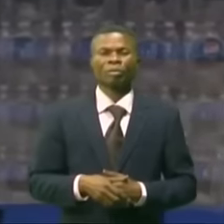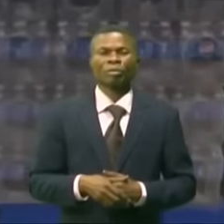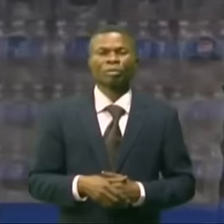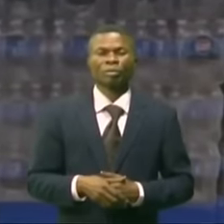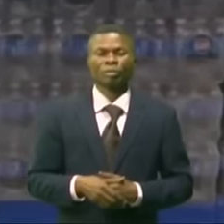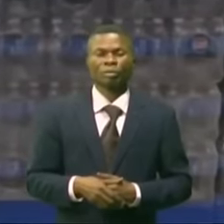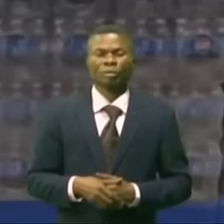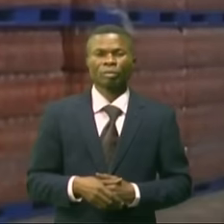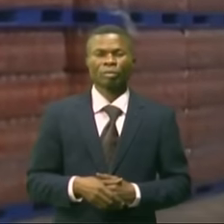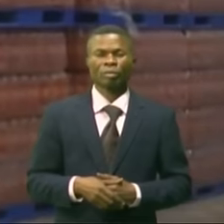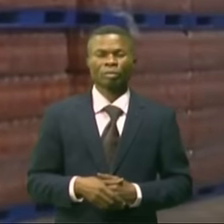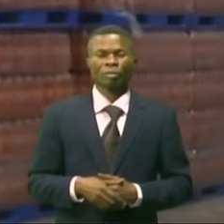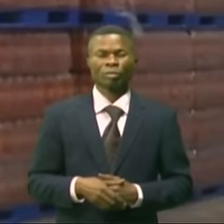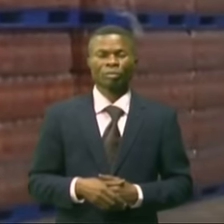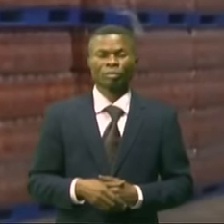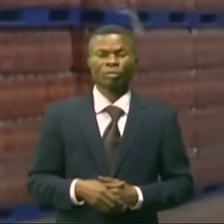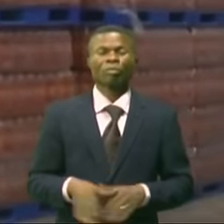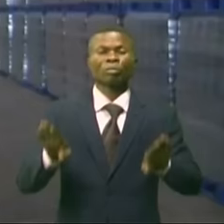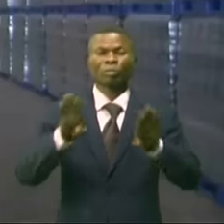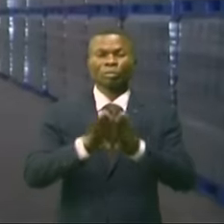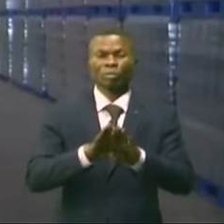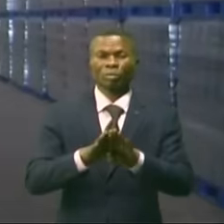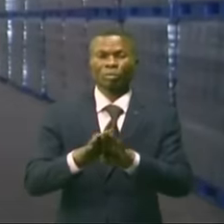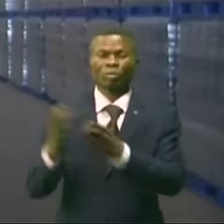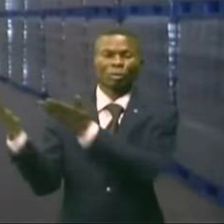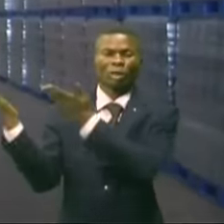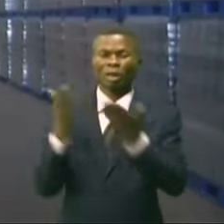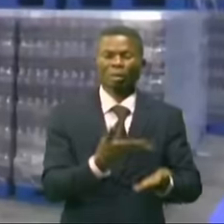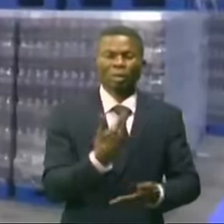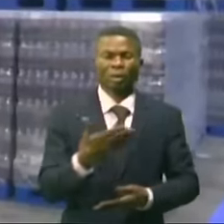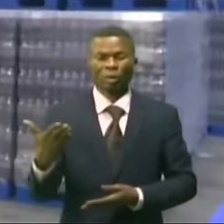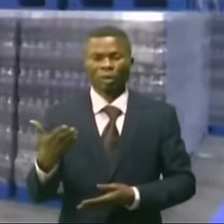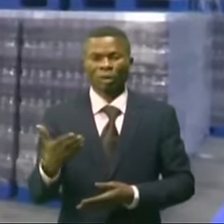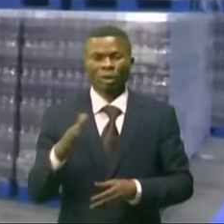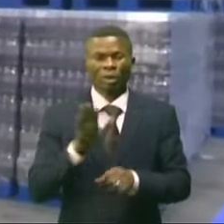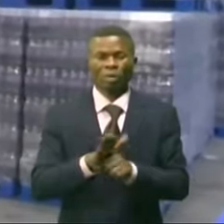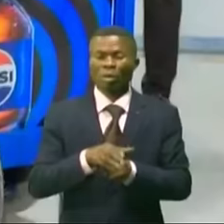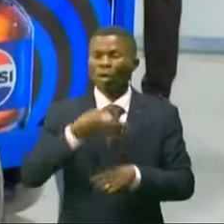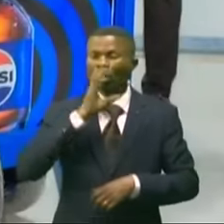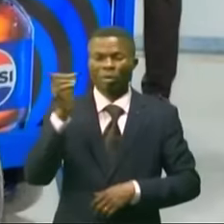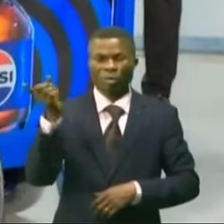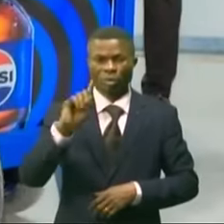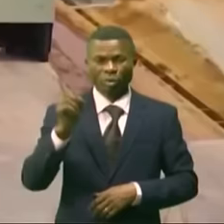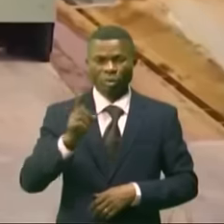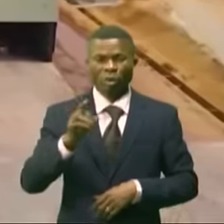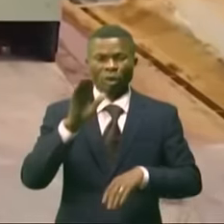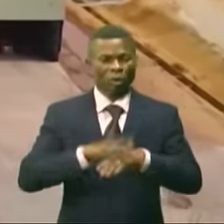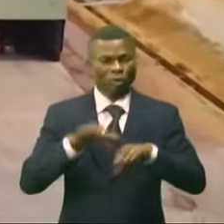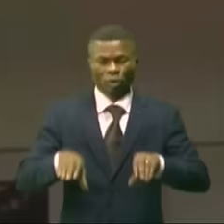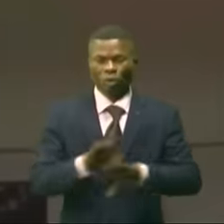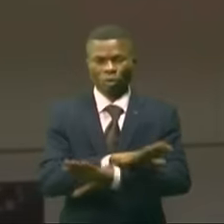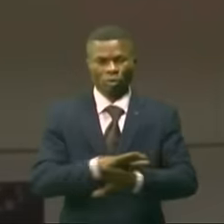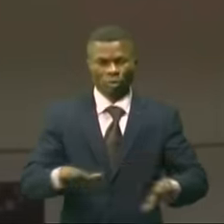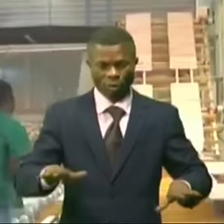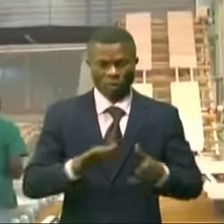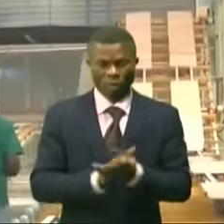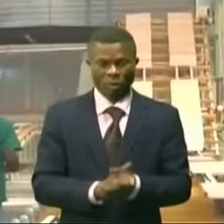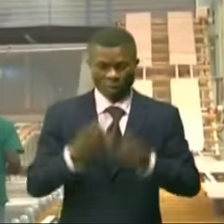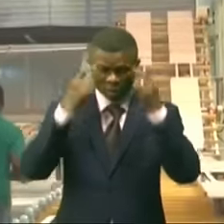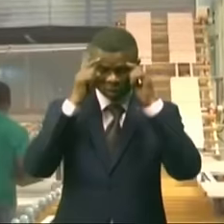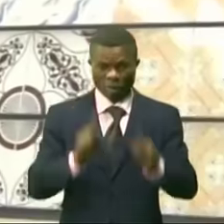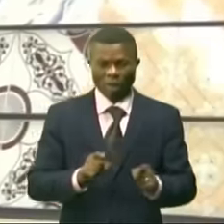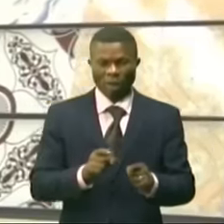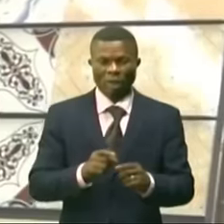désormais il ne sera plus possible d'importer de bière et autres boissons sur les sols cette mesure